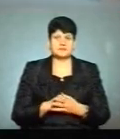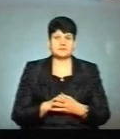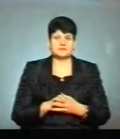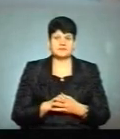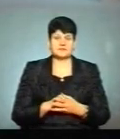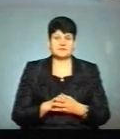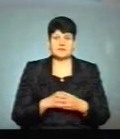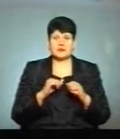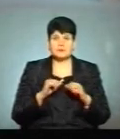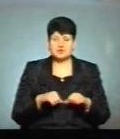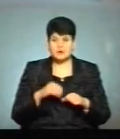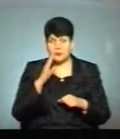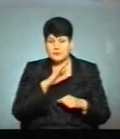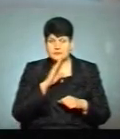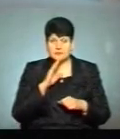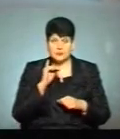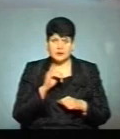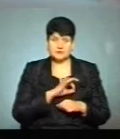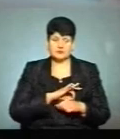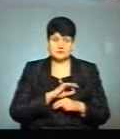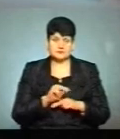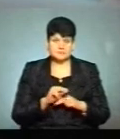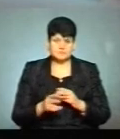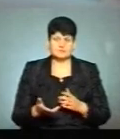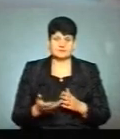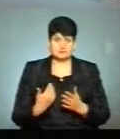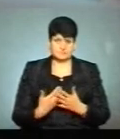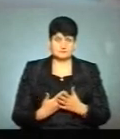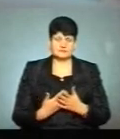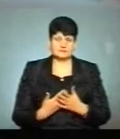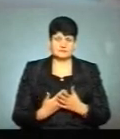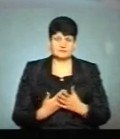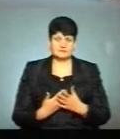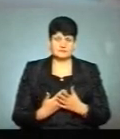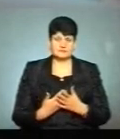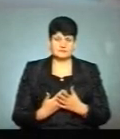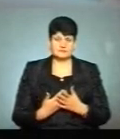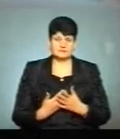Тобто, можливо, батьки неналежним чином виконують свої обов'язки. І, власне,